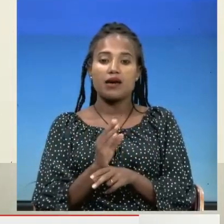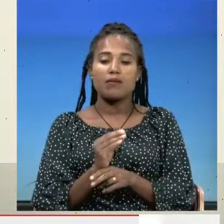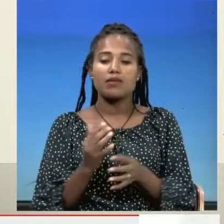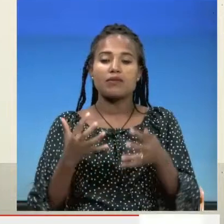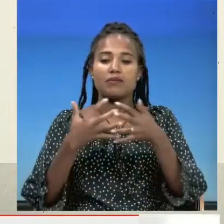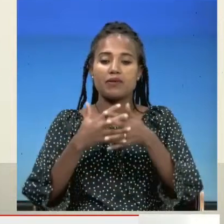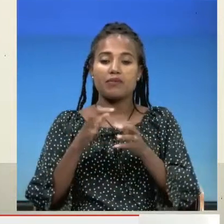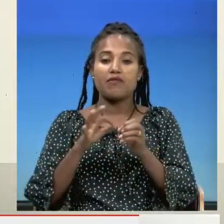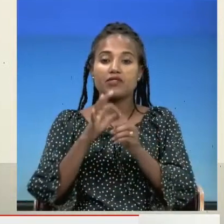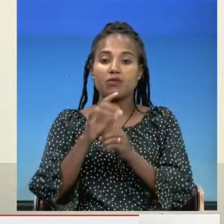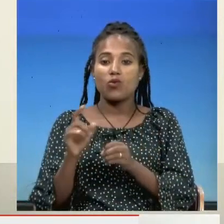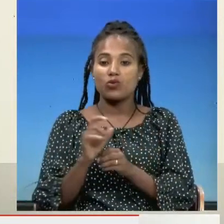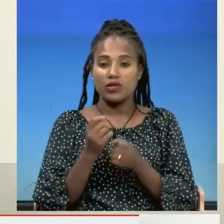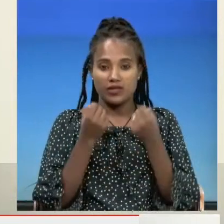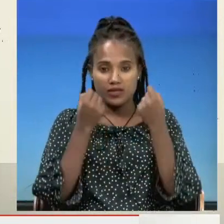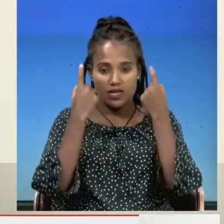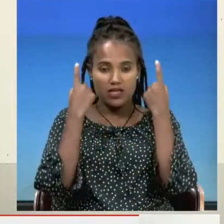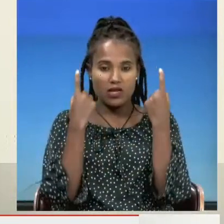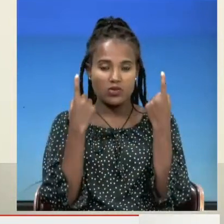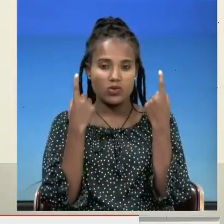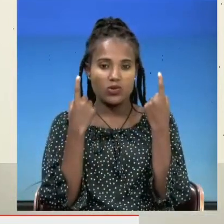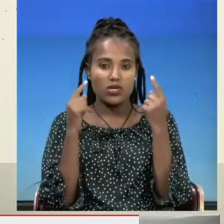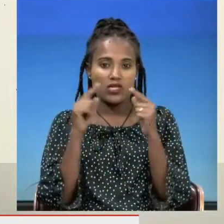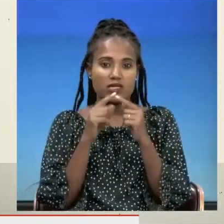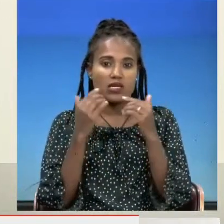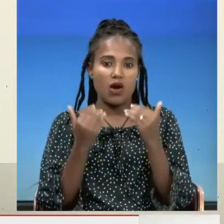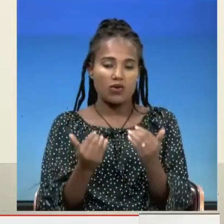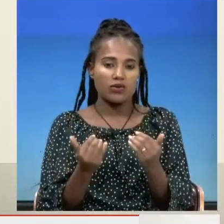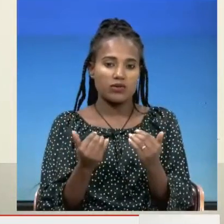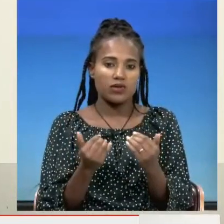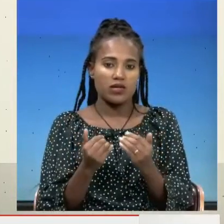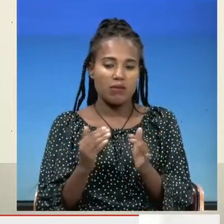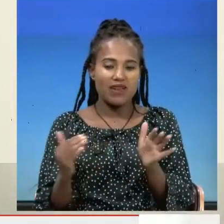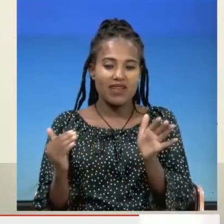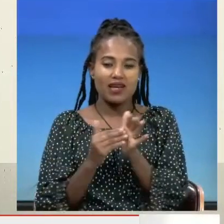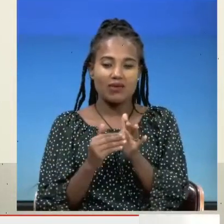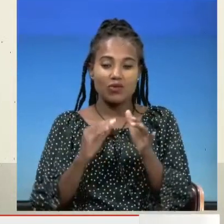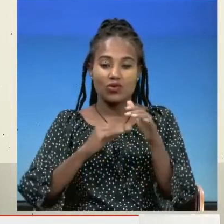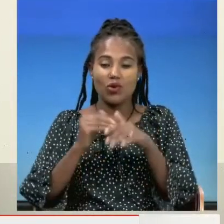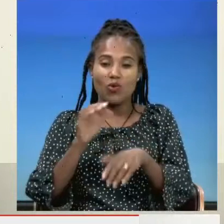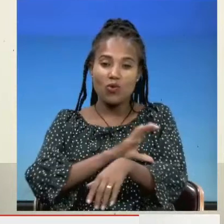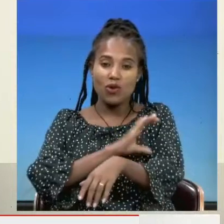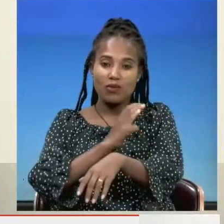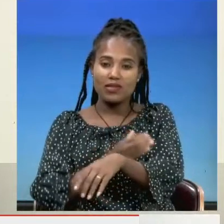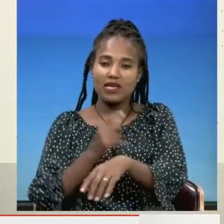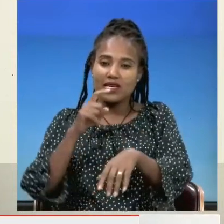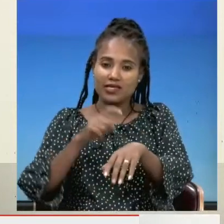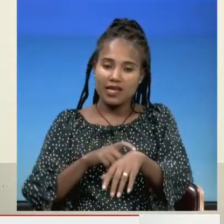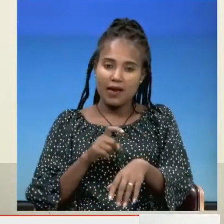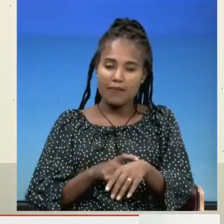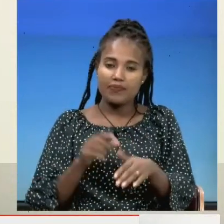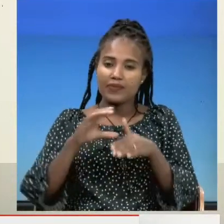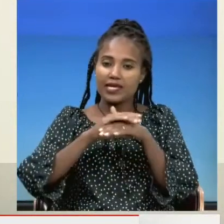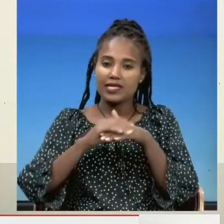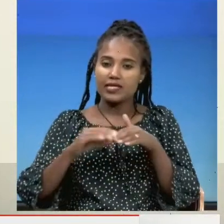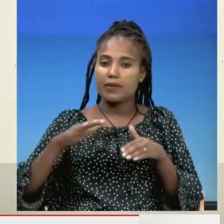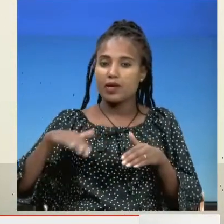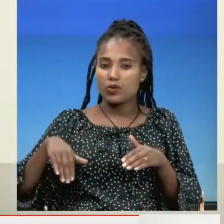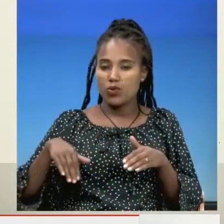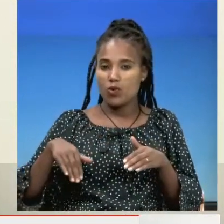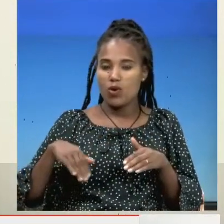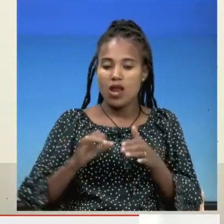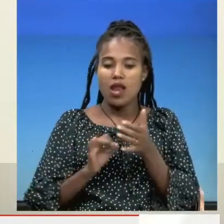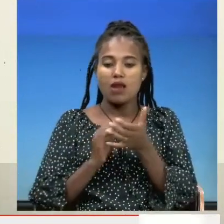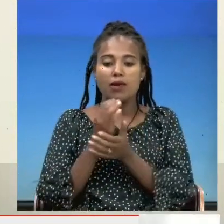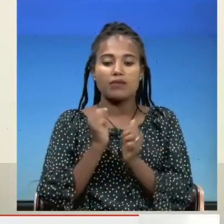በትብብር መንፈስ መሆኑን ተገንዝባችሁ እስካሁን ለማደናቀፍ የወጣው ጉልበት ጊዜ ገንዘብ ቀርቶ